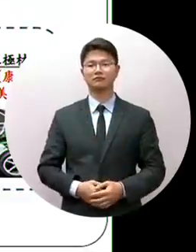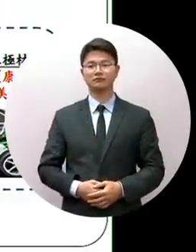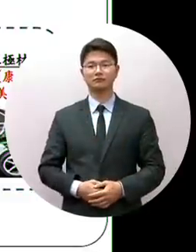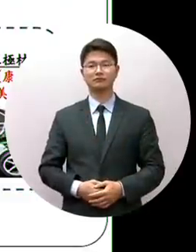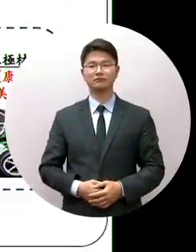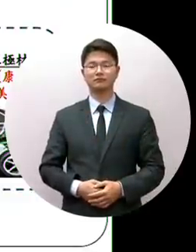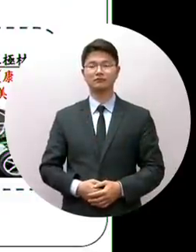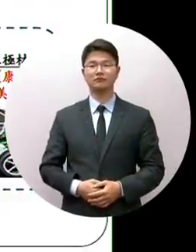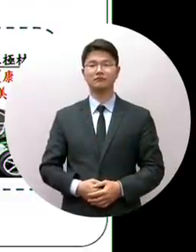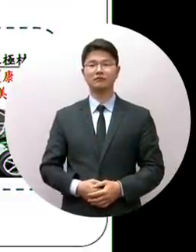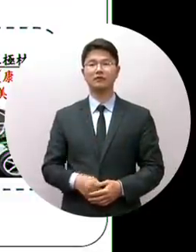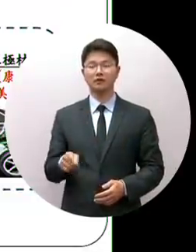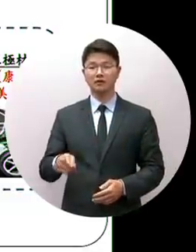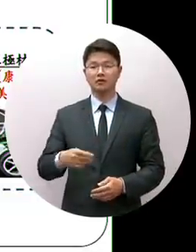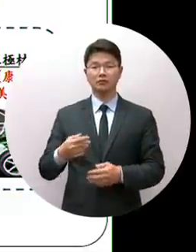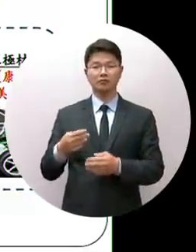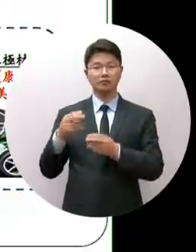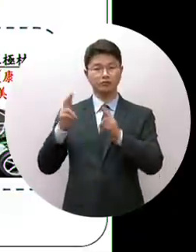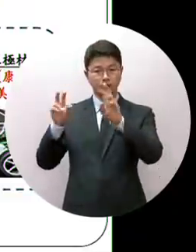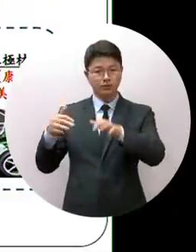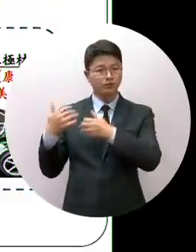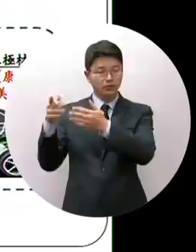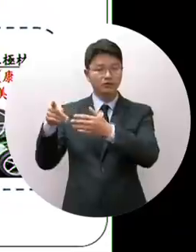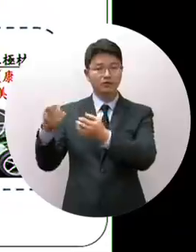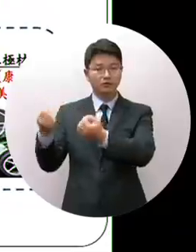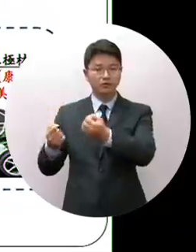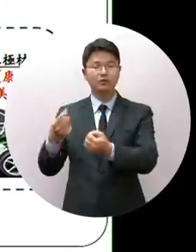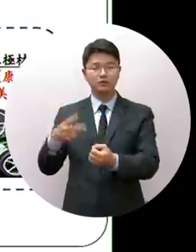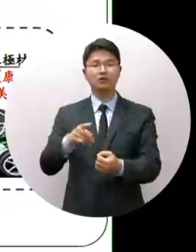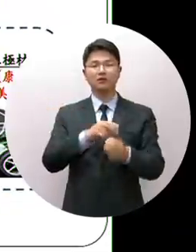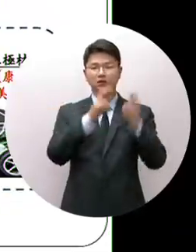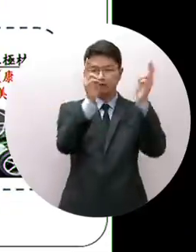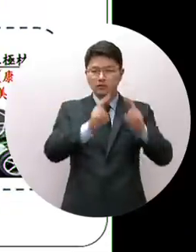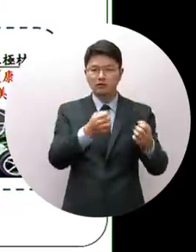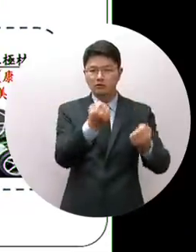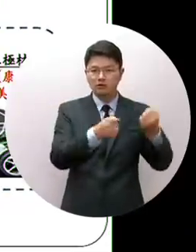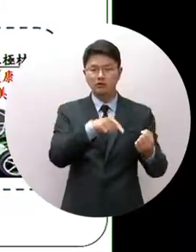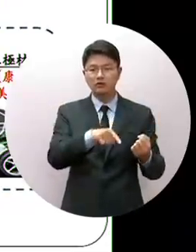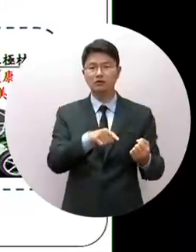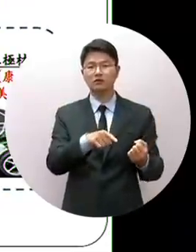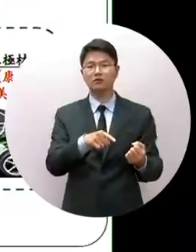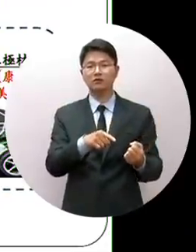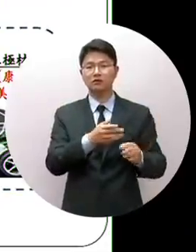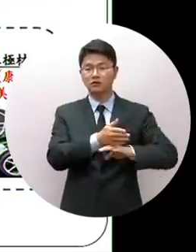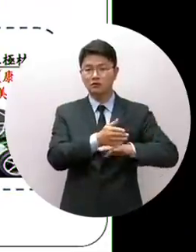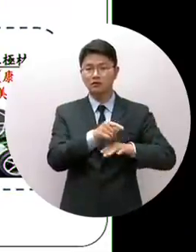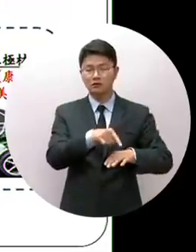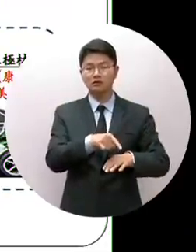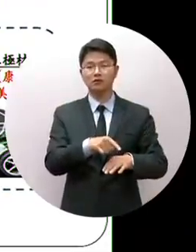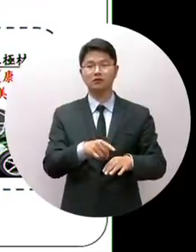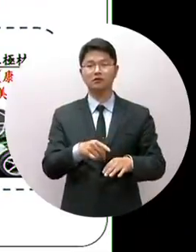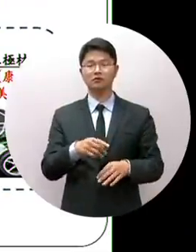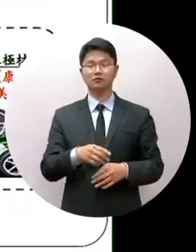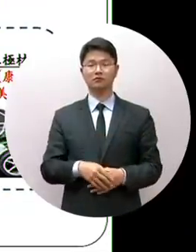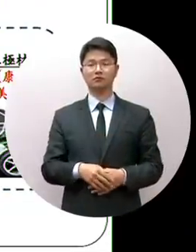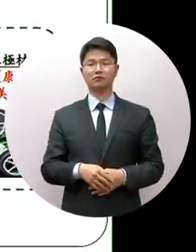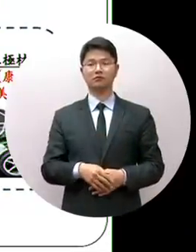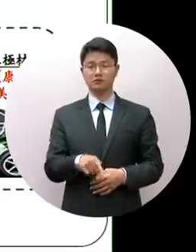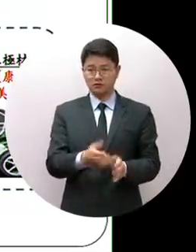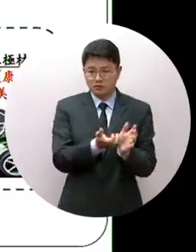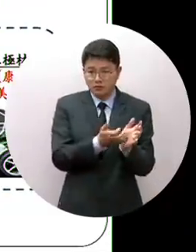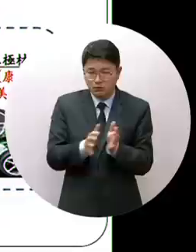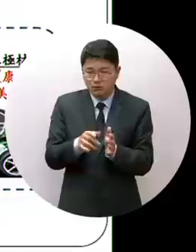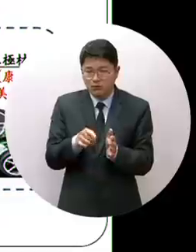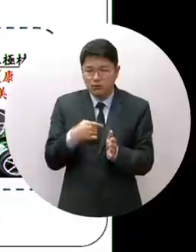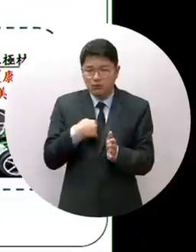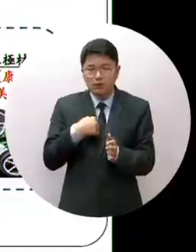车以外，电动车一样。我们到底电动车准备定位在